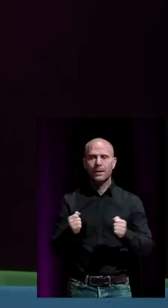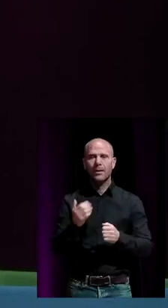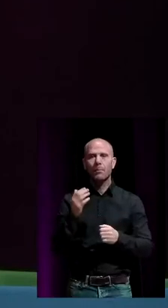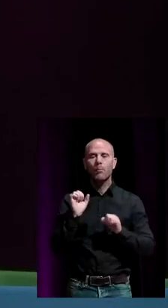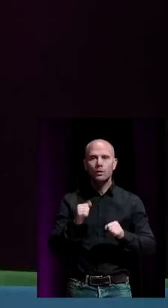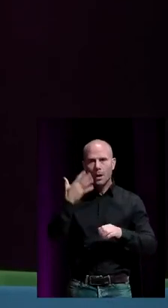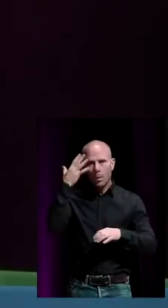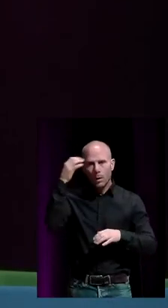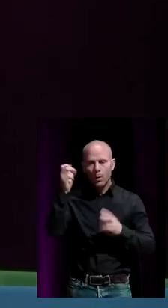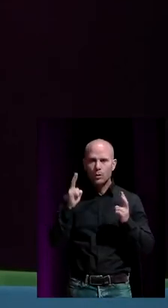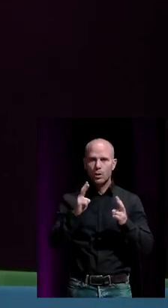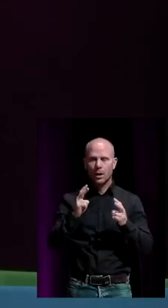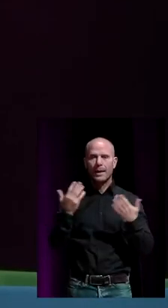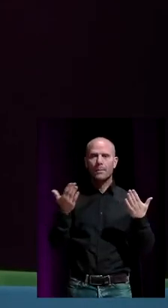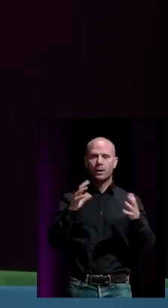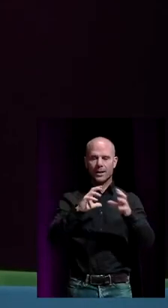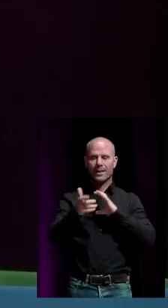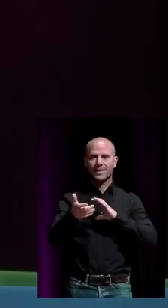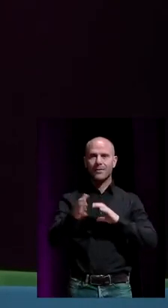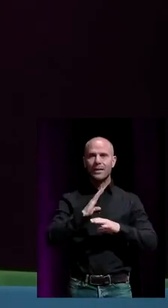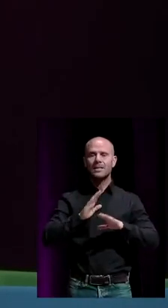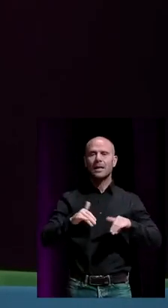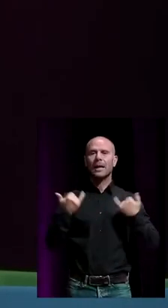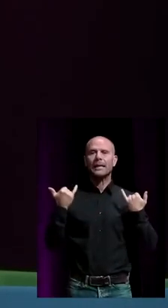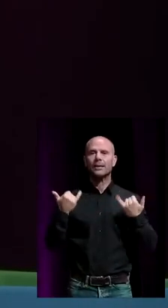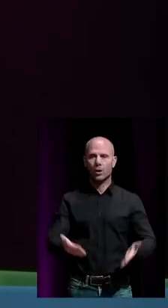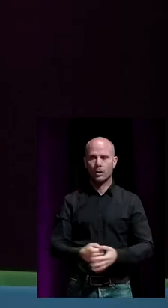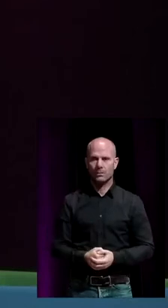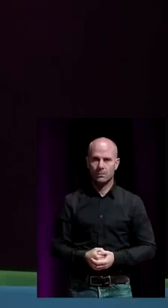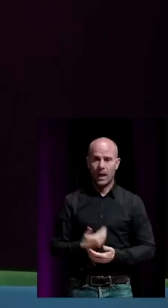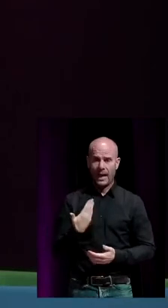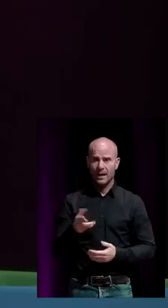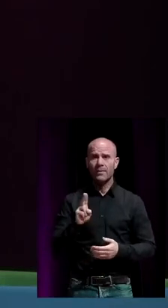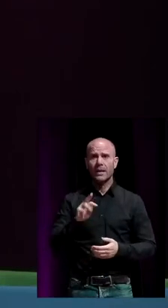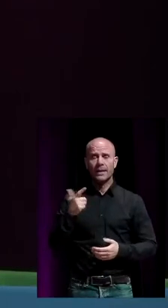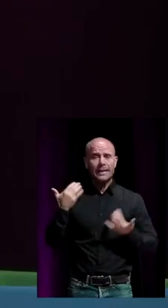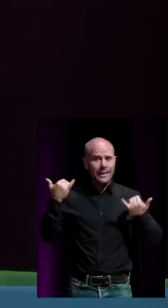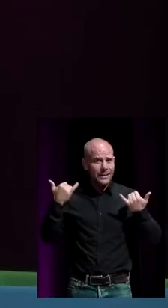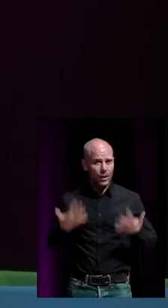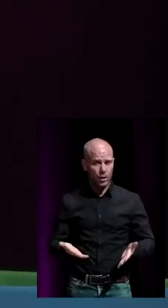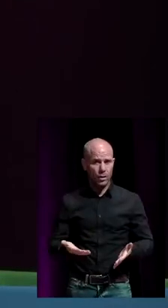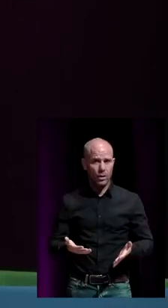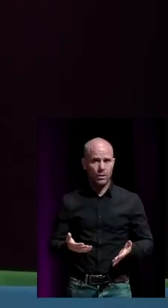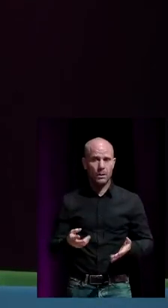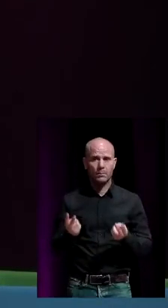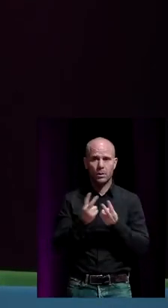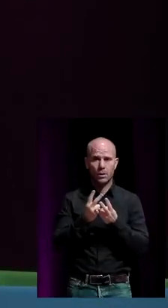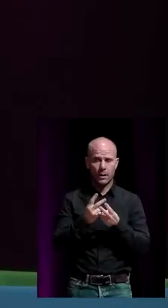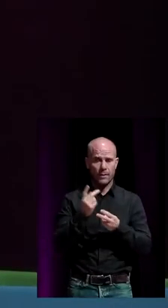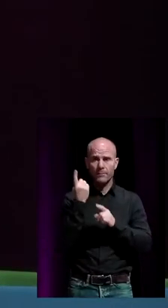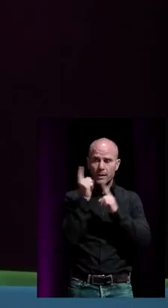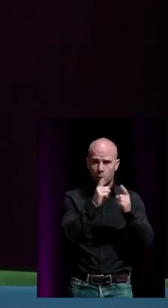bort att klimatkrisen är en realitet redan idag. En realitet som tar ifrån människor sina hem och